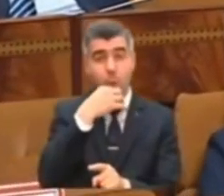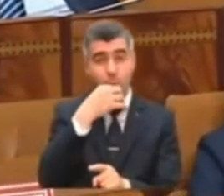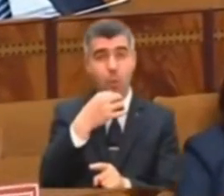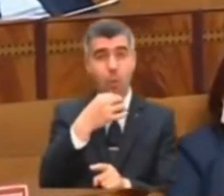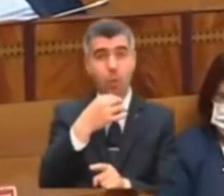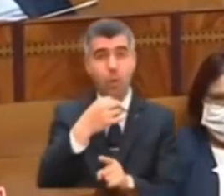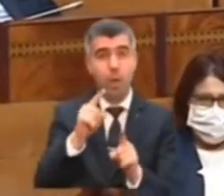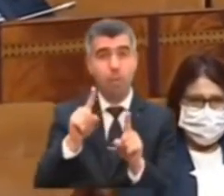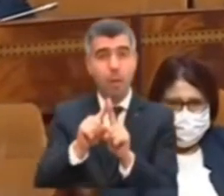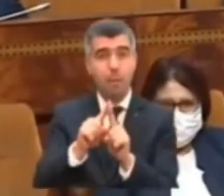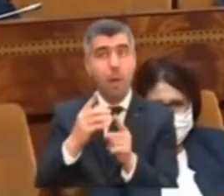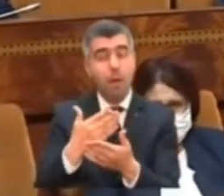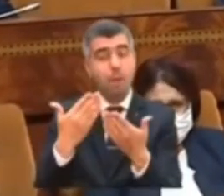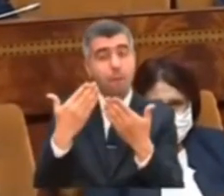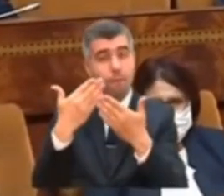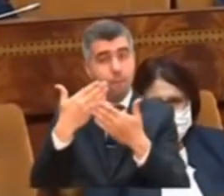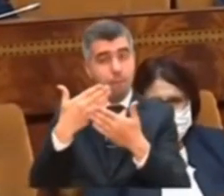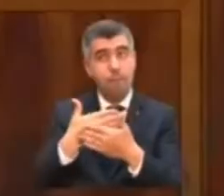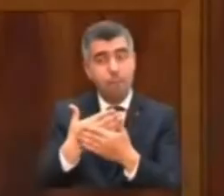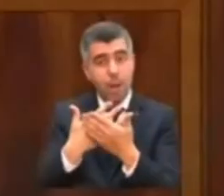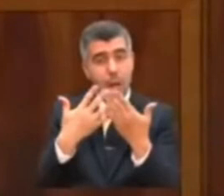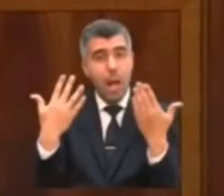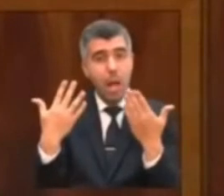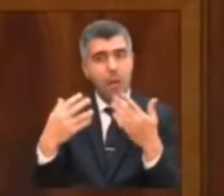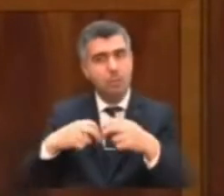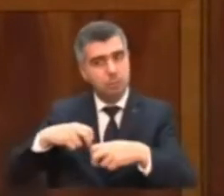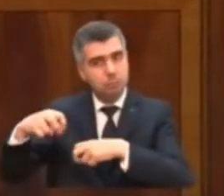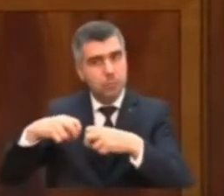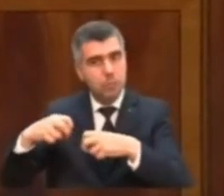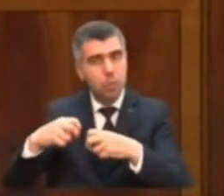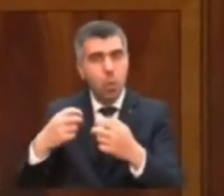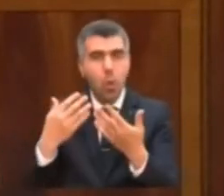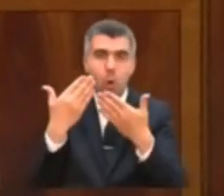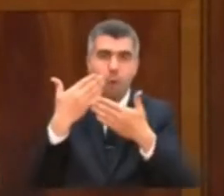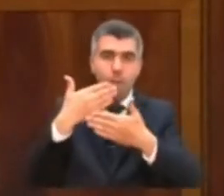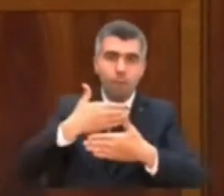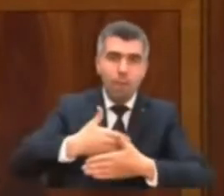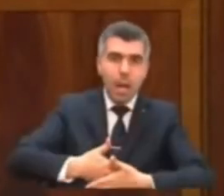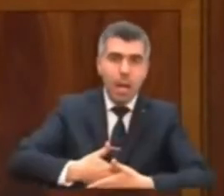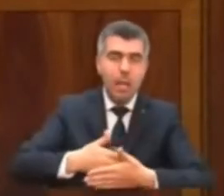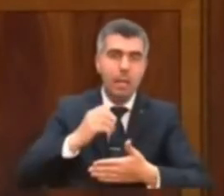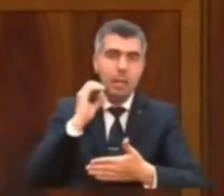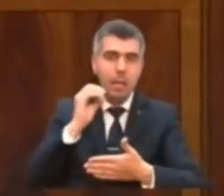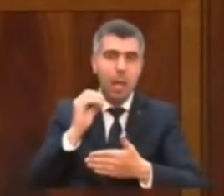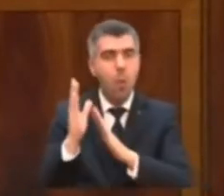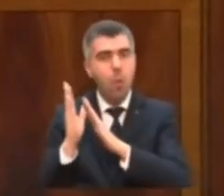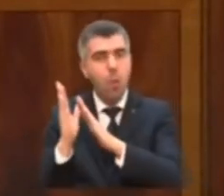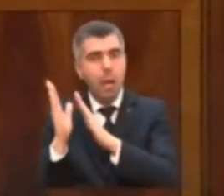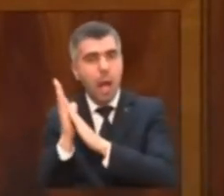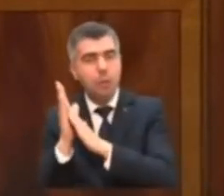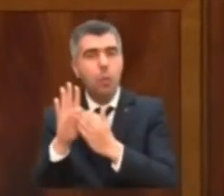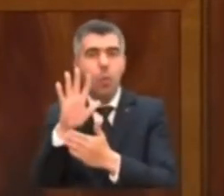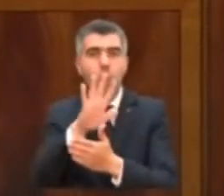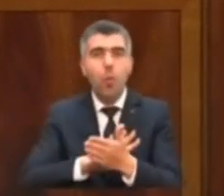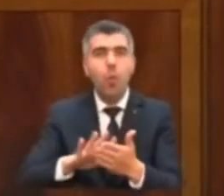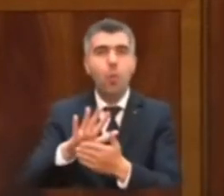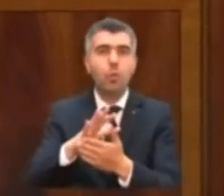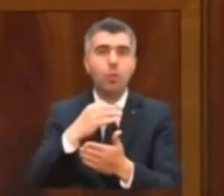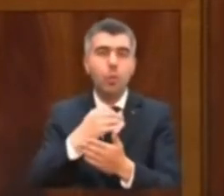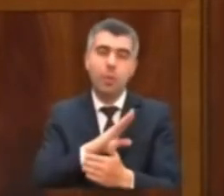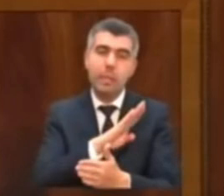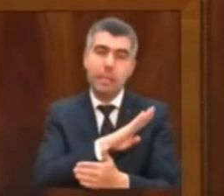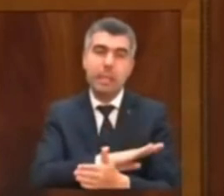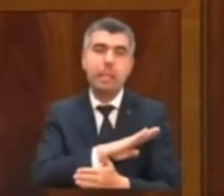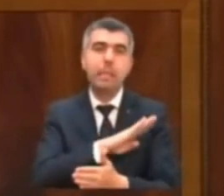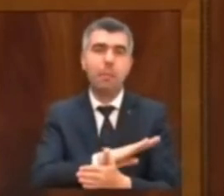وجعلنا الليل لباسا وجعلنا النهار معاشا. نحافظوا على المعاش ديال النهار، وهذاك ديال الليل نصبر عليه